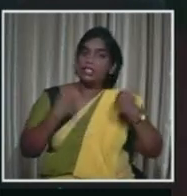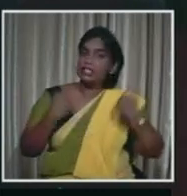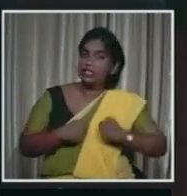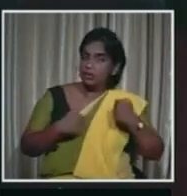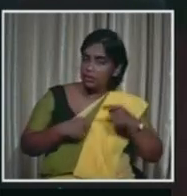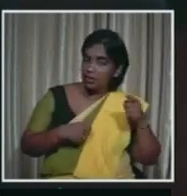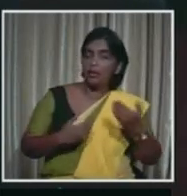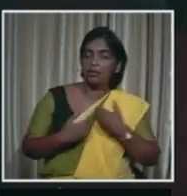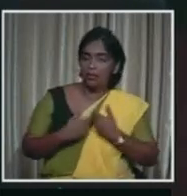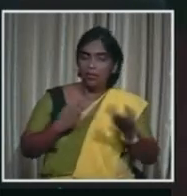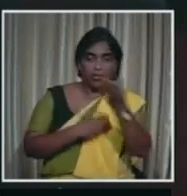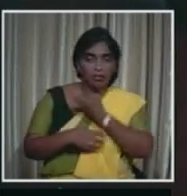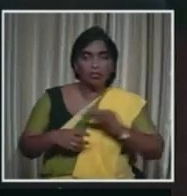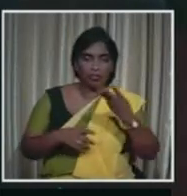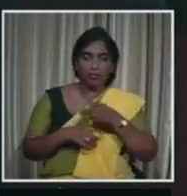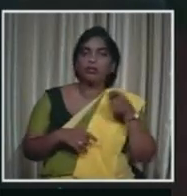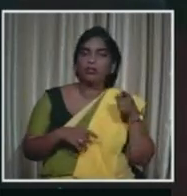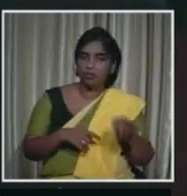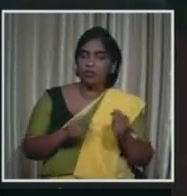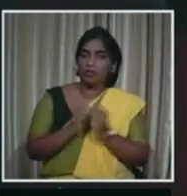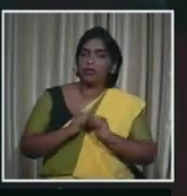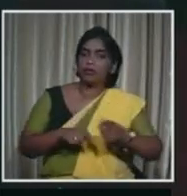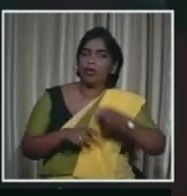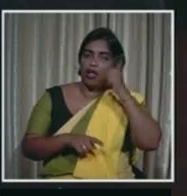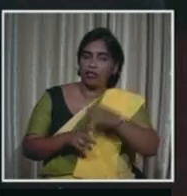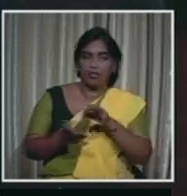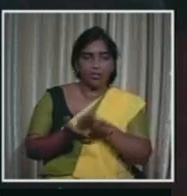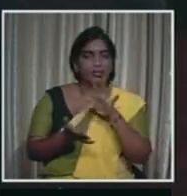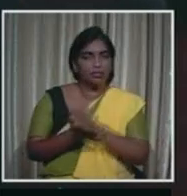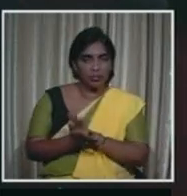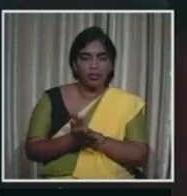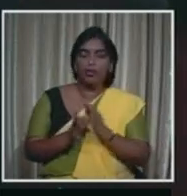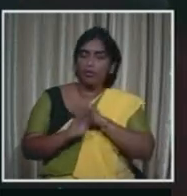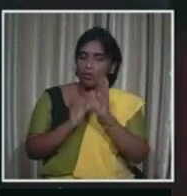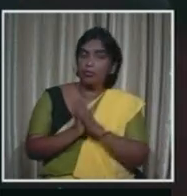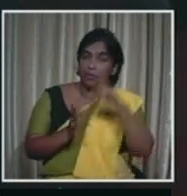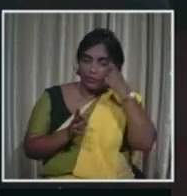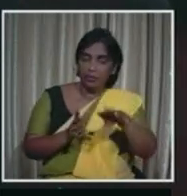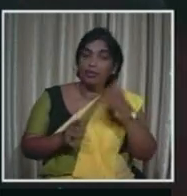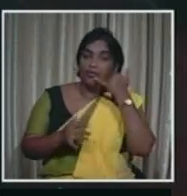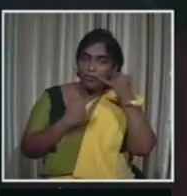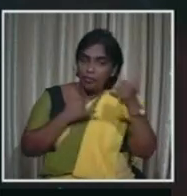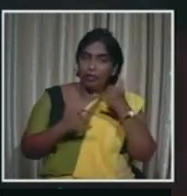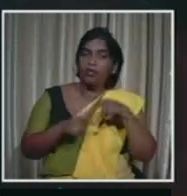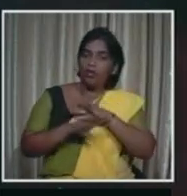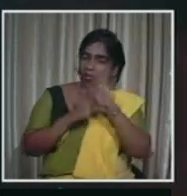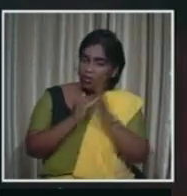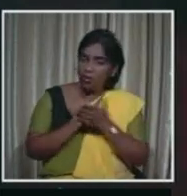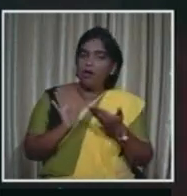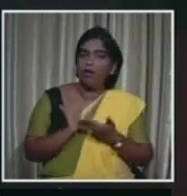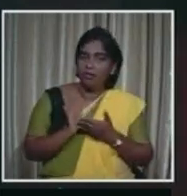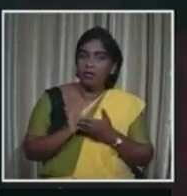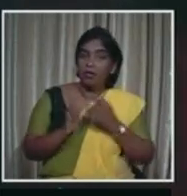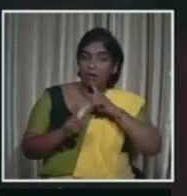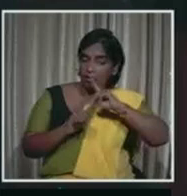සභාපතිතුමා මම ඇතුළු අපි තිදෙනා ඉදිරියේ තමයි ඒ කටයුත්ත වෙනුවෙන් අනුමැතිය ලබා ගත්තේ ඒ සියලුම සාක්ෂි තියෙනවා දුරකථන සාකච්ඡාත් තියෙනවා අපේ